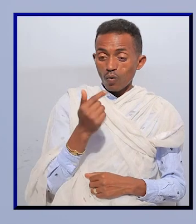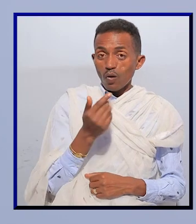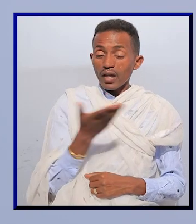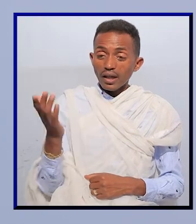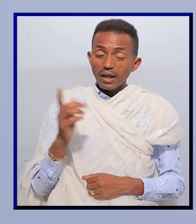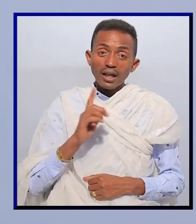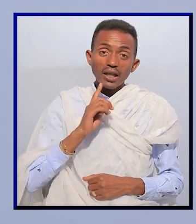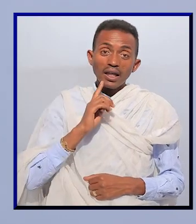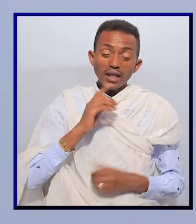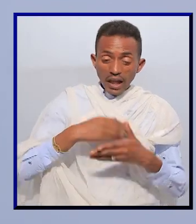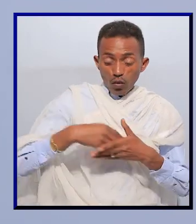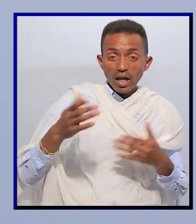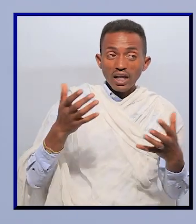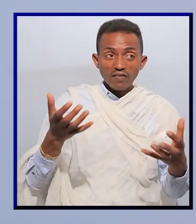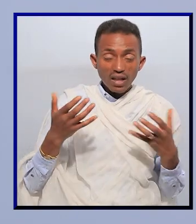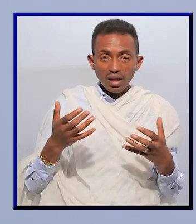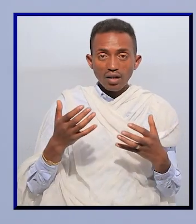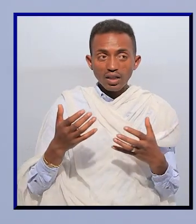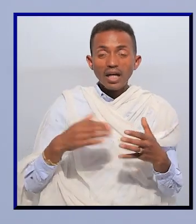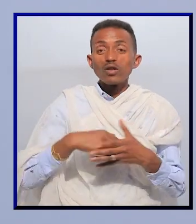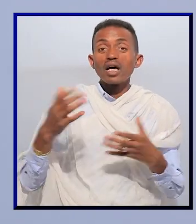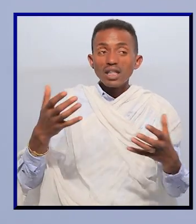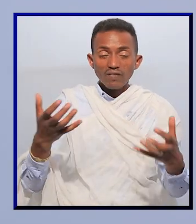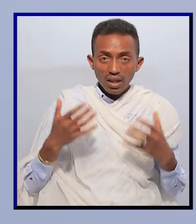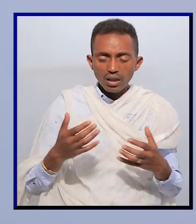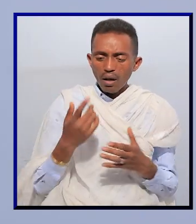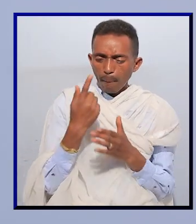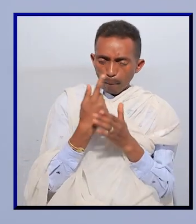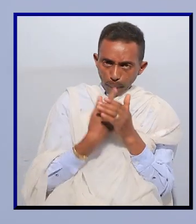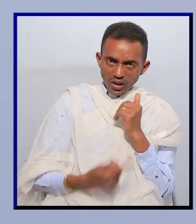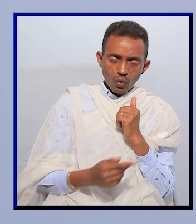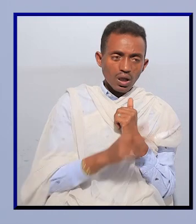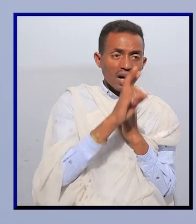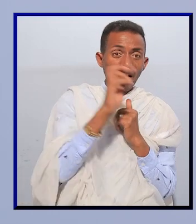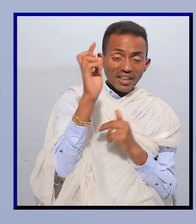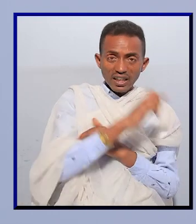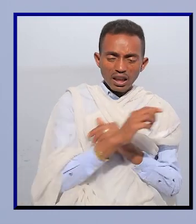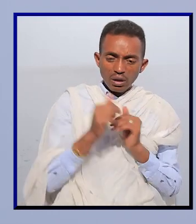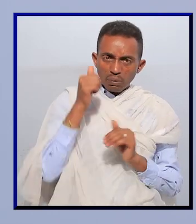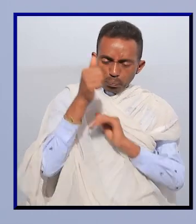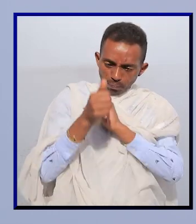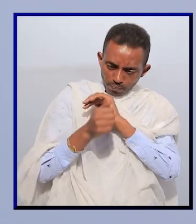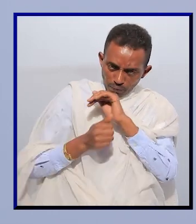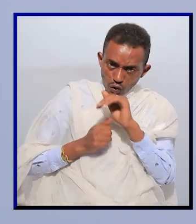ከለመደው ነገርም ደግሞ እንዲወጣ በሪቨርስ ማለት ነው እንዲወጣ ብቻውን ለ21